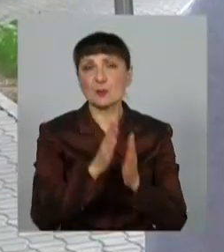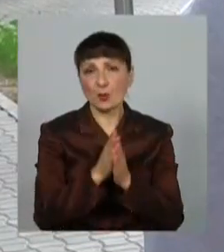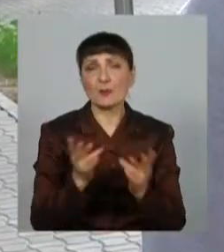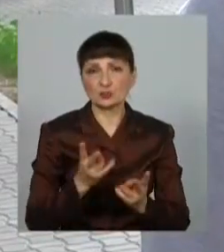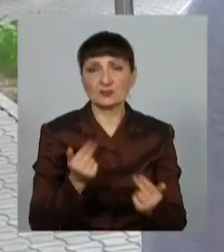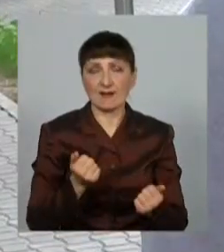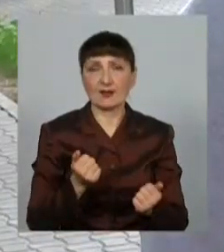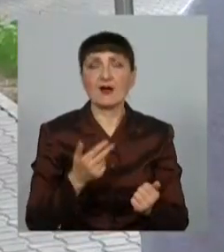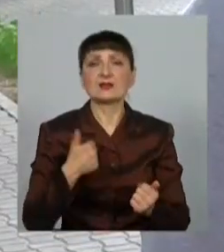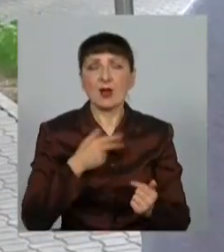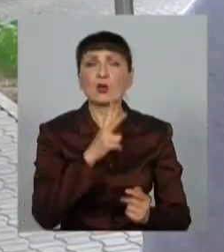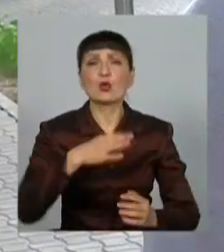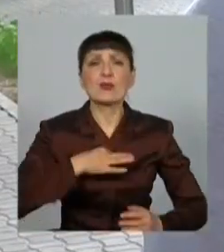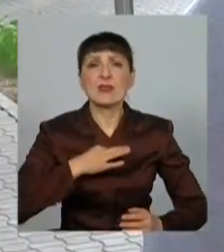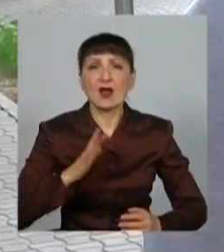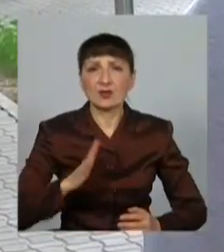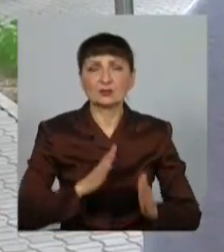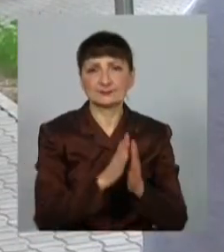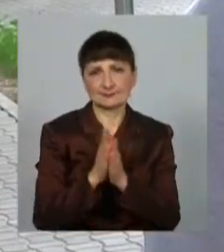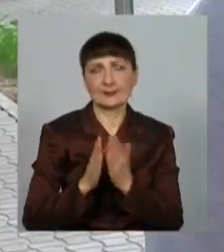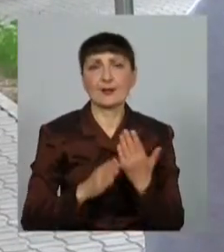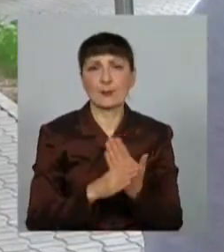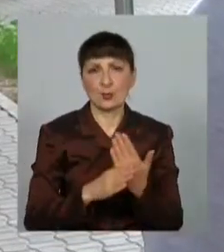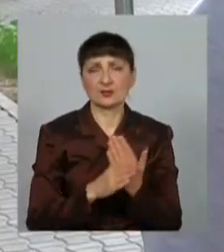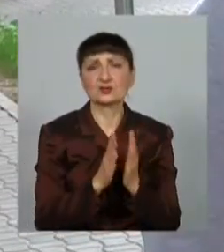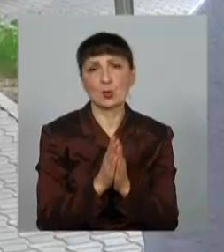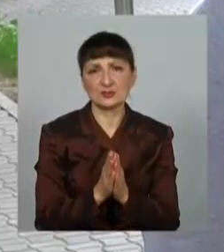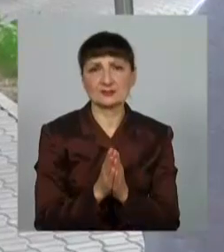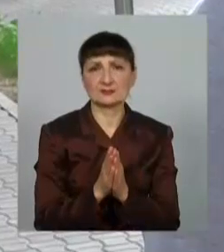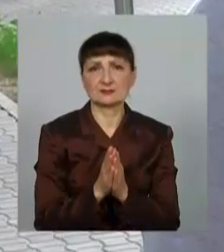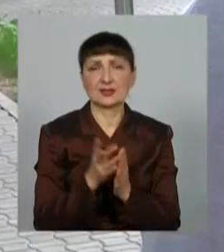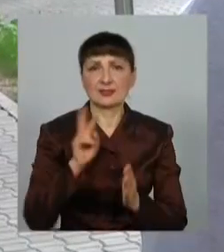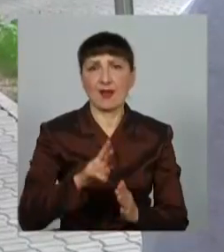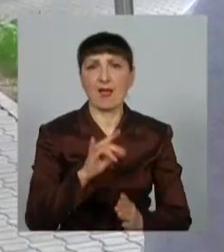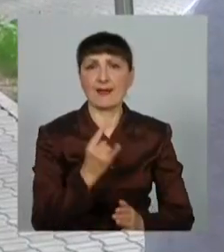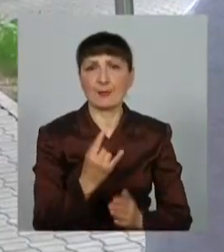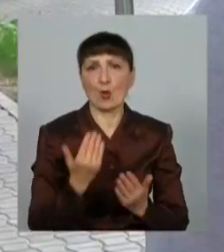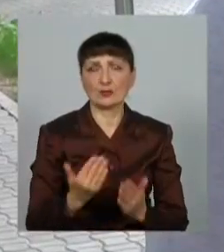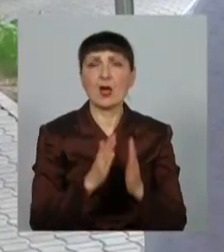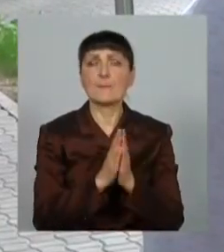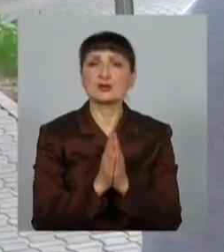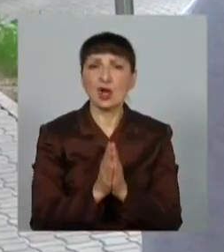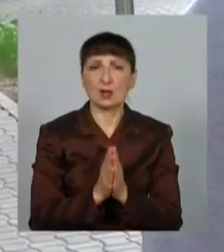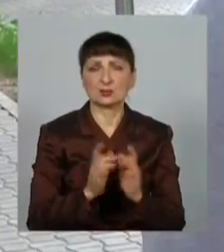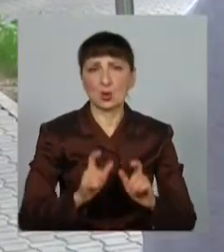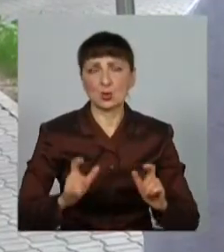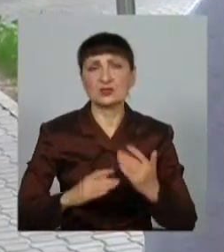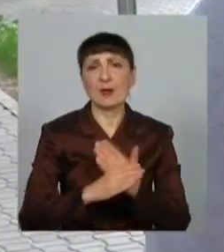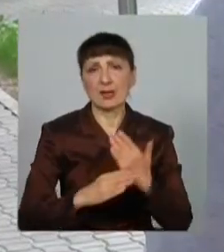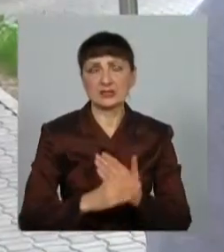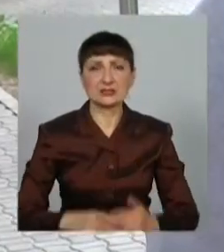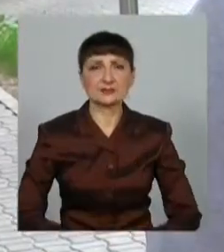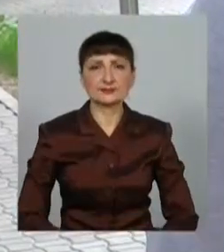У всех неравнодушных просим помощь. Пожалуйста, люди, помогите.